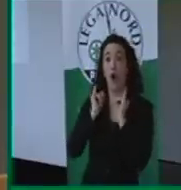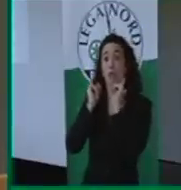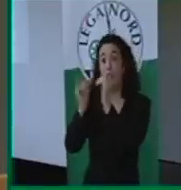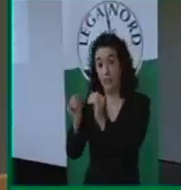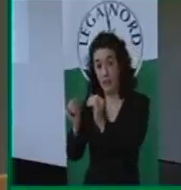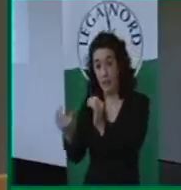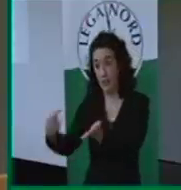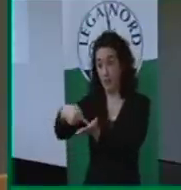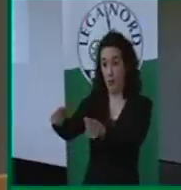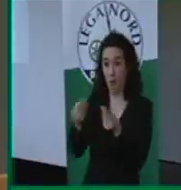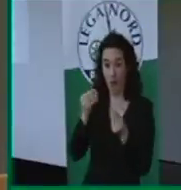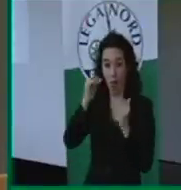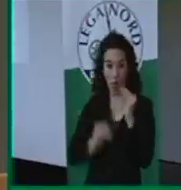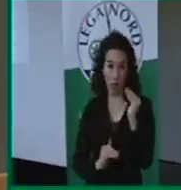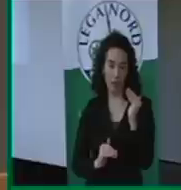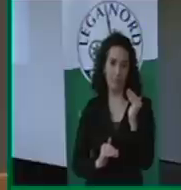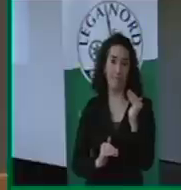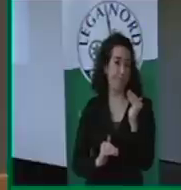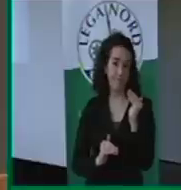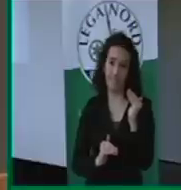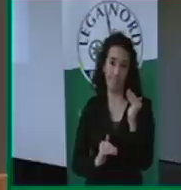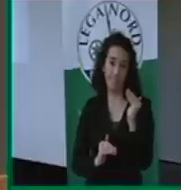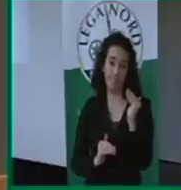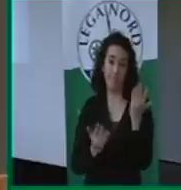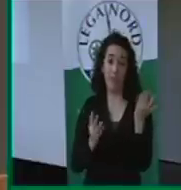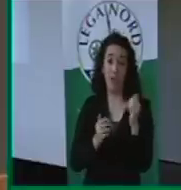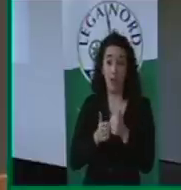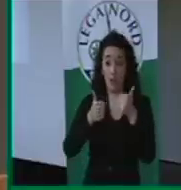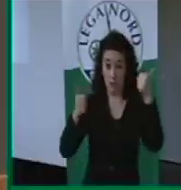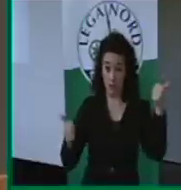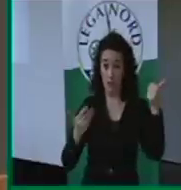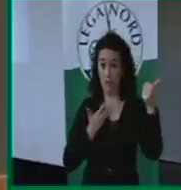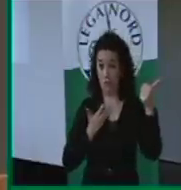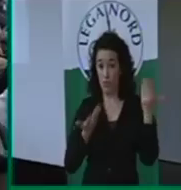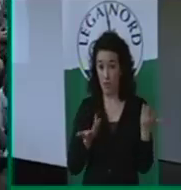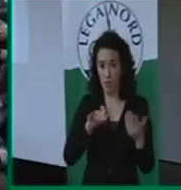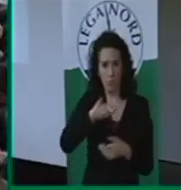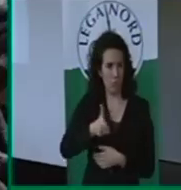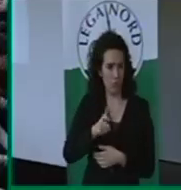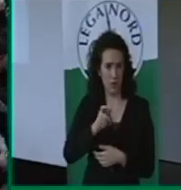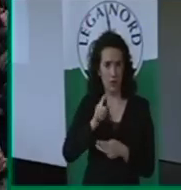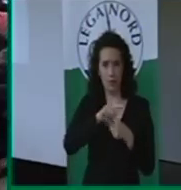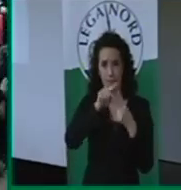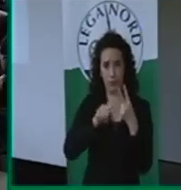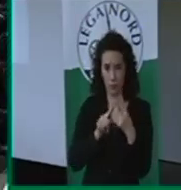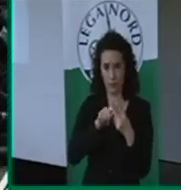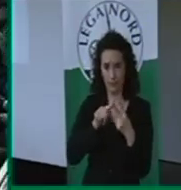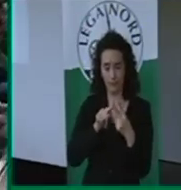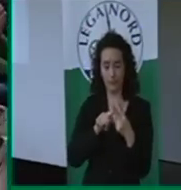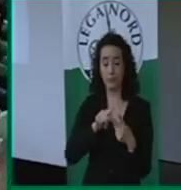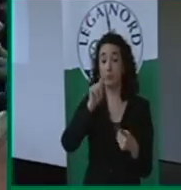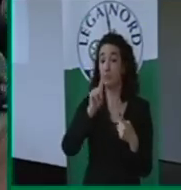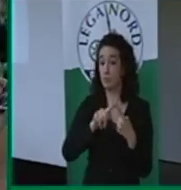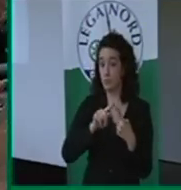riceviamo perché ci sono queste due differenze i motivi sostanziali sono due per